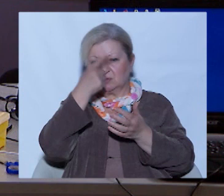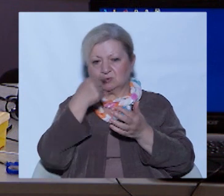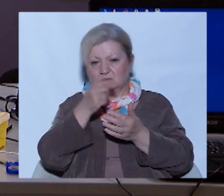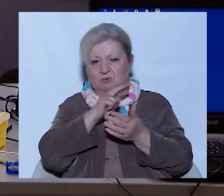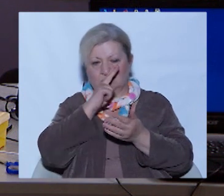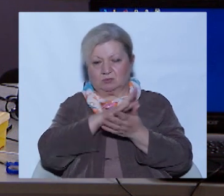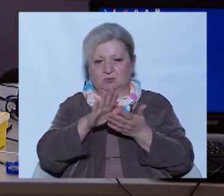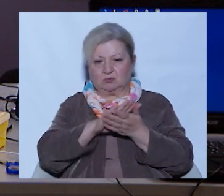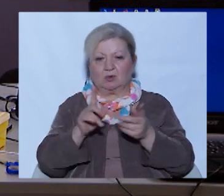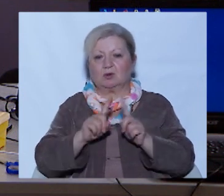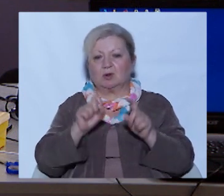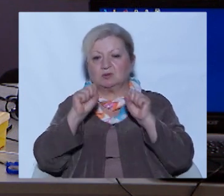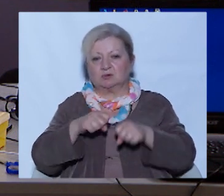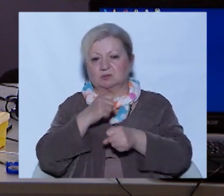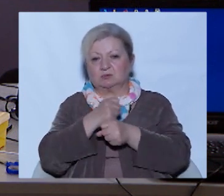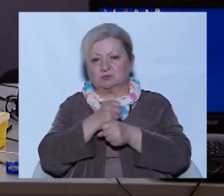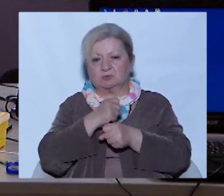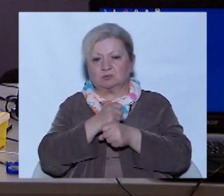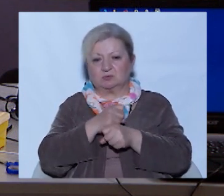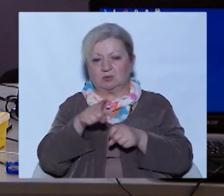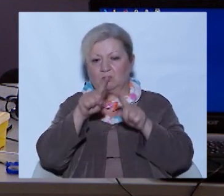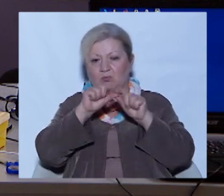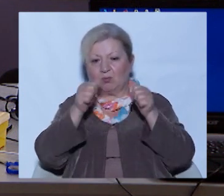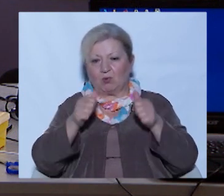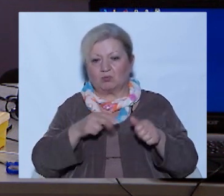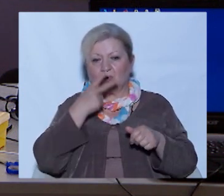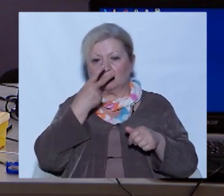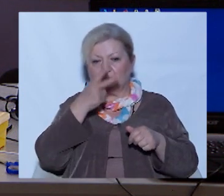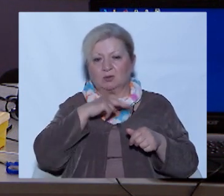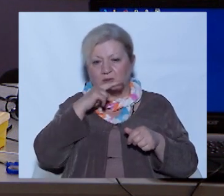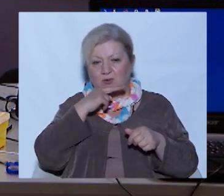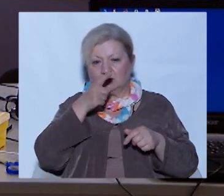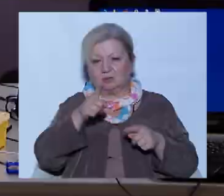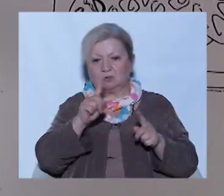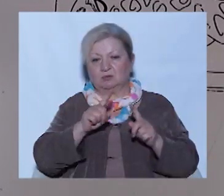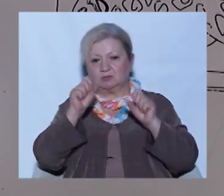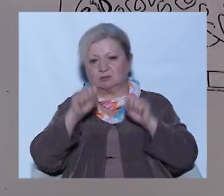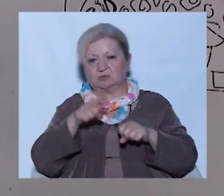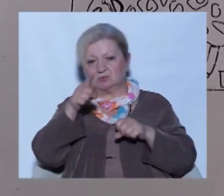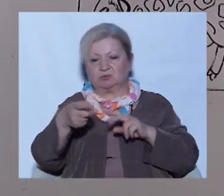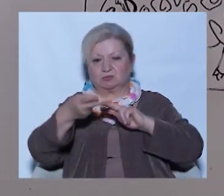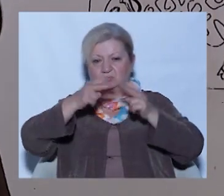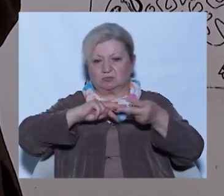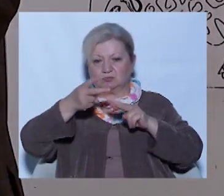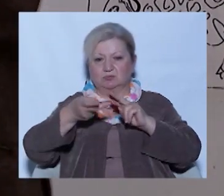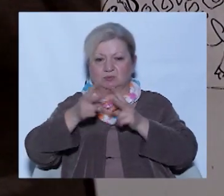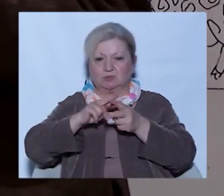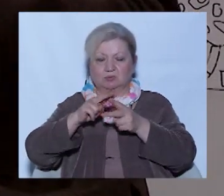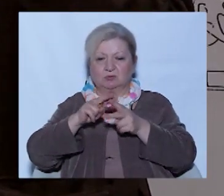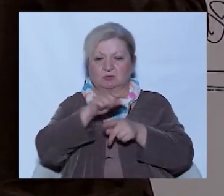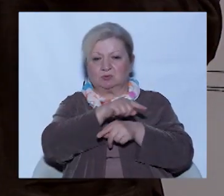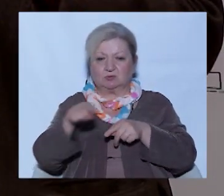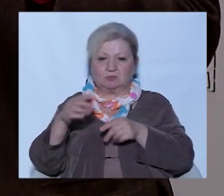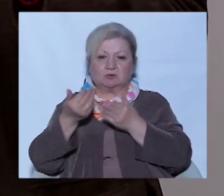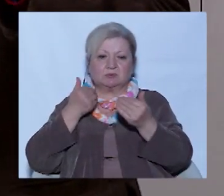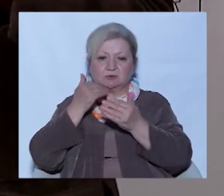სახით. Რა გამოსავალი არსებობს აქედან? აი ახლა ამ ფორმულას დავაკვირდეთ, რა შეგვილია? ერთი შევცვალოთ გამტარის წინაღობა როგორც